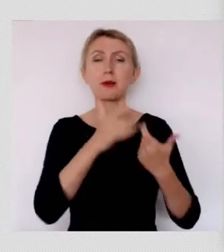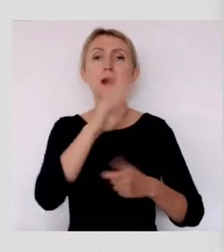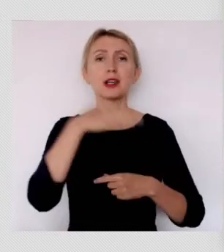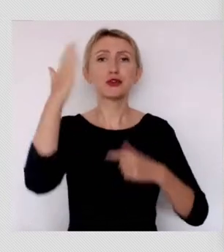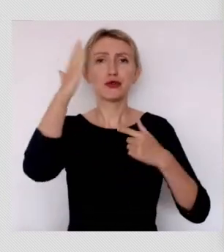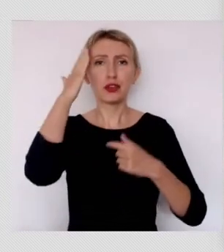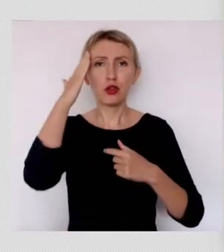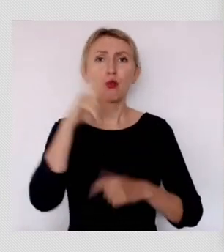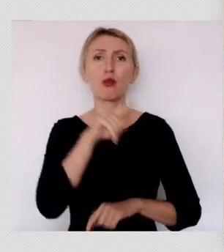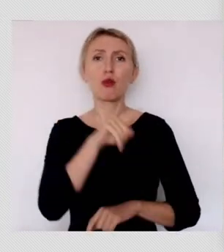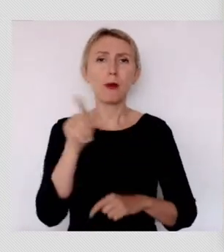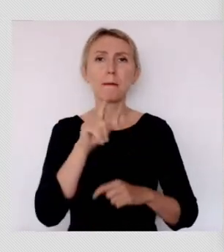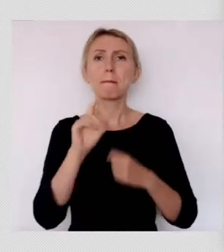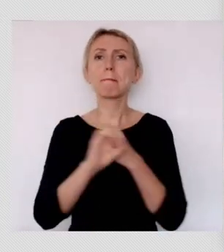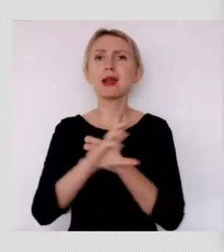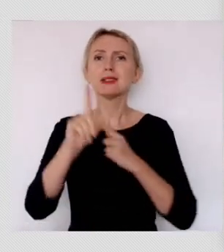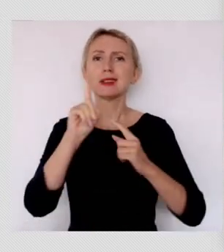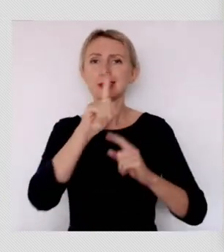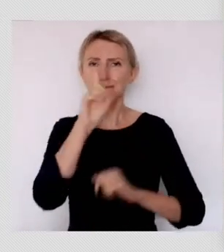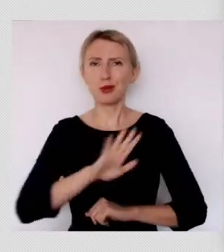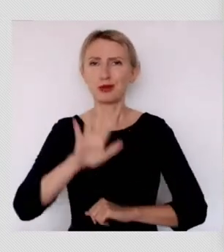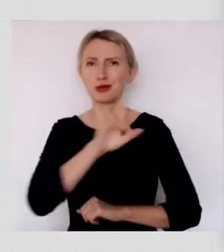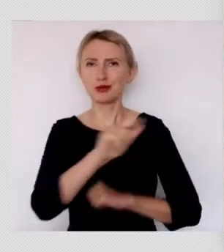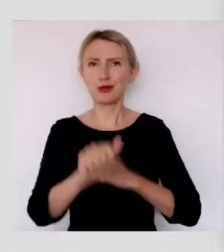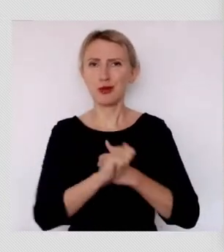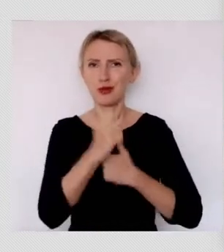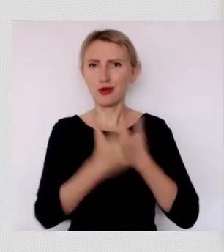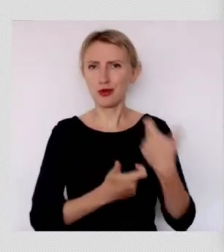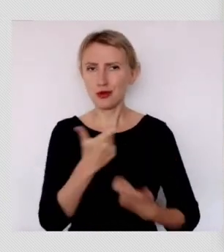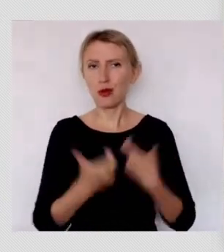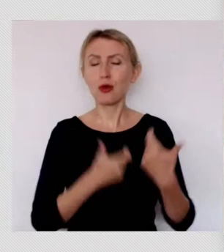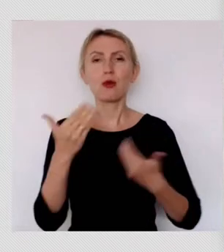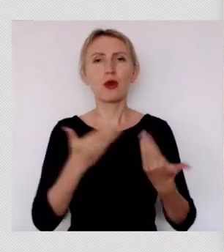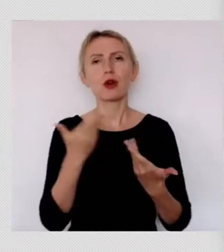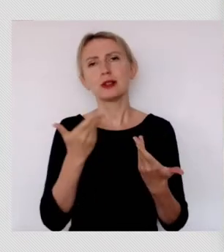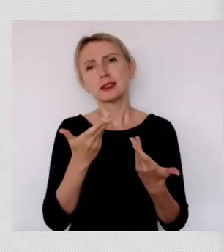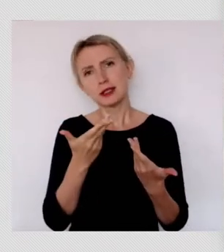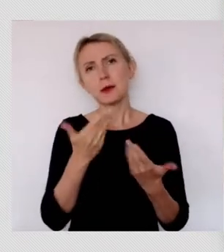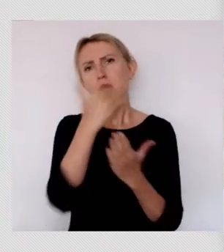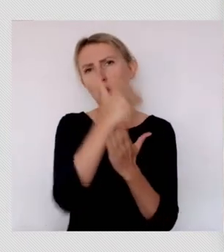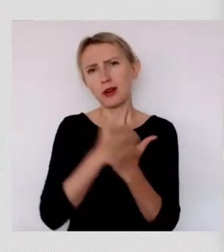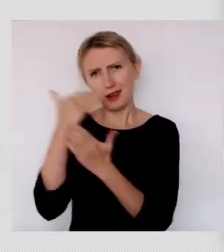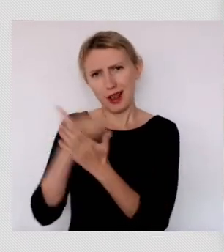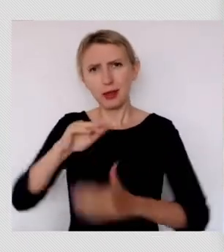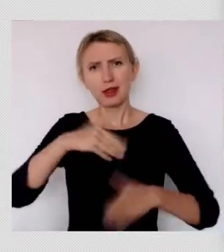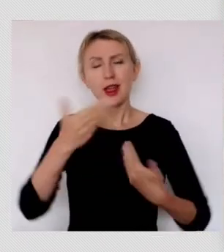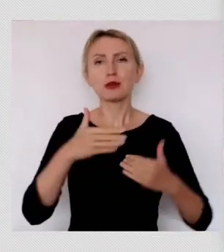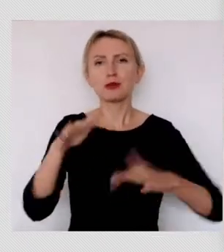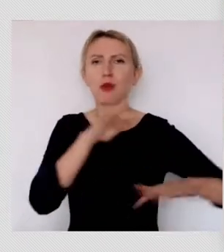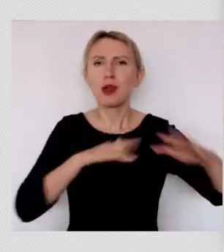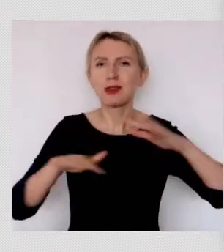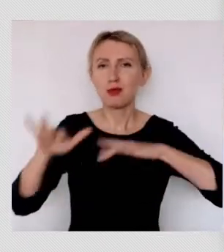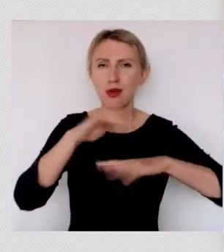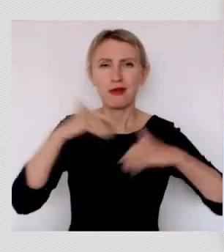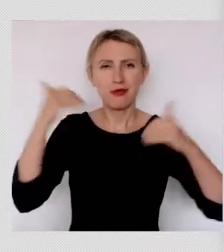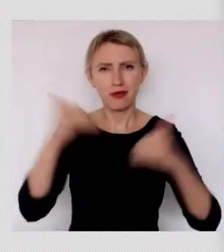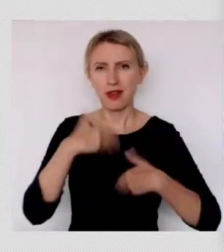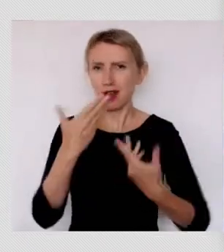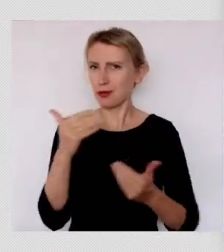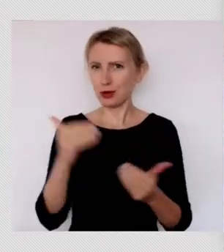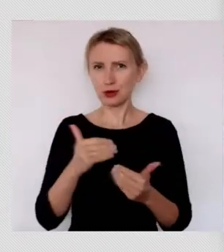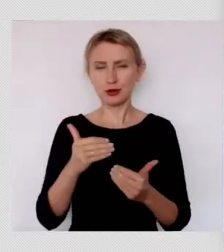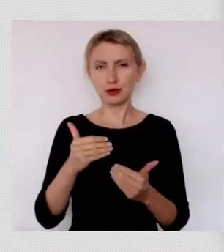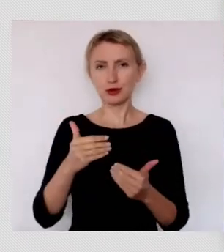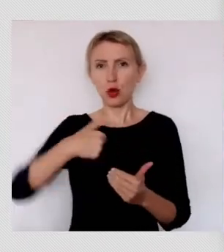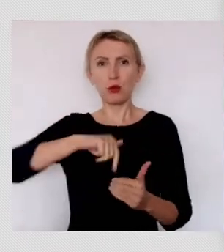na ile media społecznościowe doprowadzają, czy też platformy umożliwiają manipulacje, co my